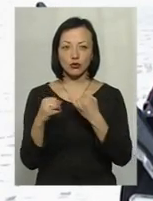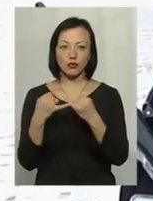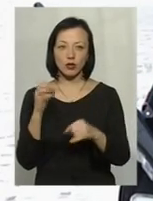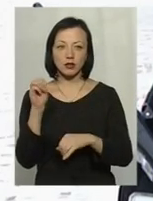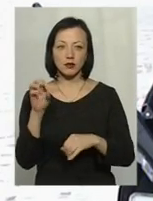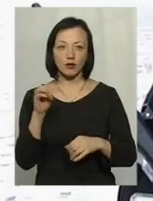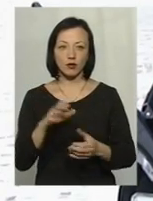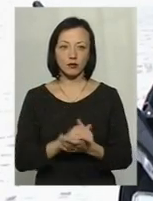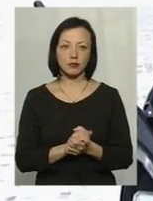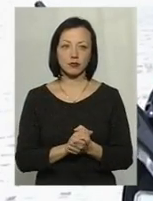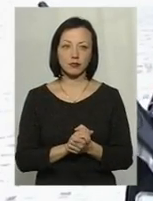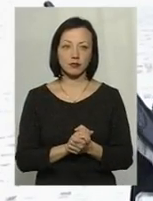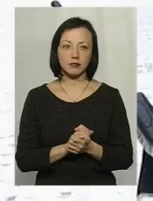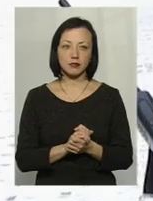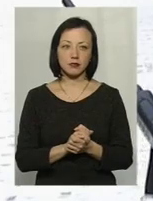сигналу світлофору.